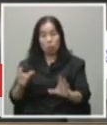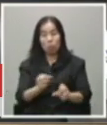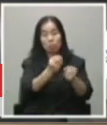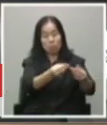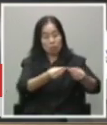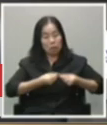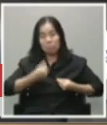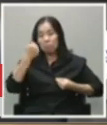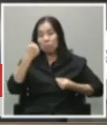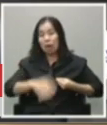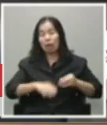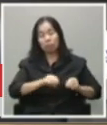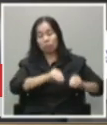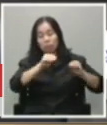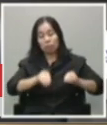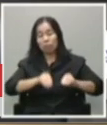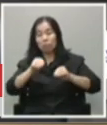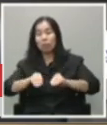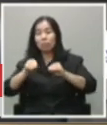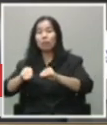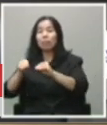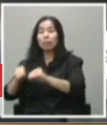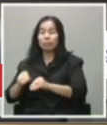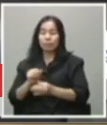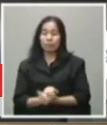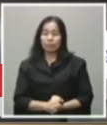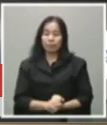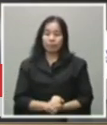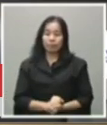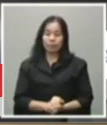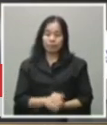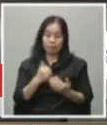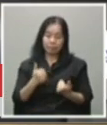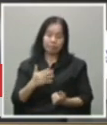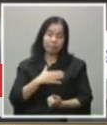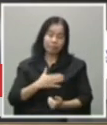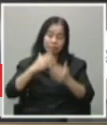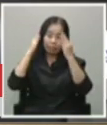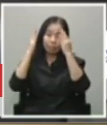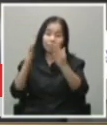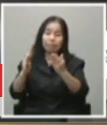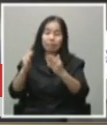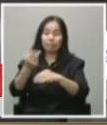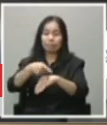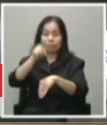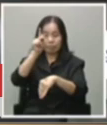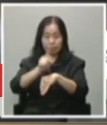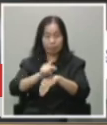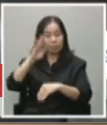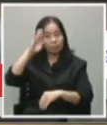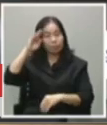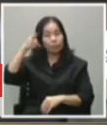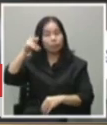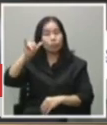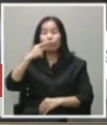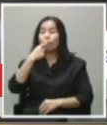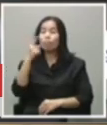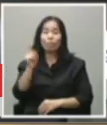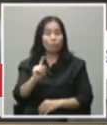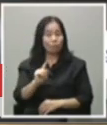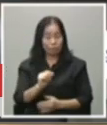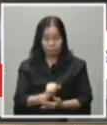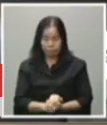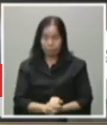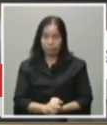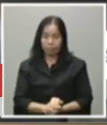จคนเข้าเมืองเดิมท่านประธานครับในนี้นะครับผมต้องกล่าวหาท่านพลเอกประยุทธ์ครับตามระเบียบส